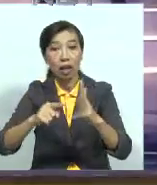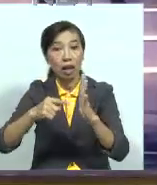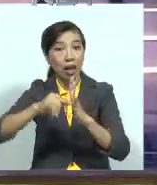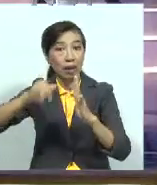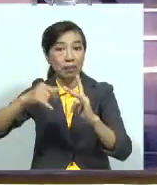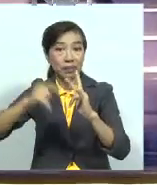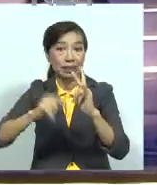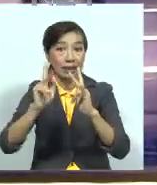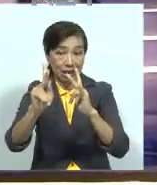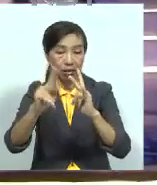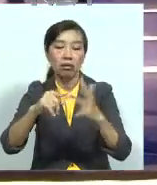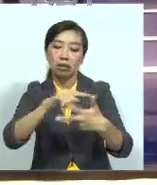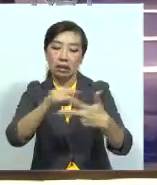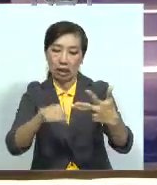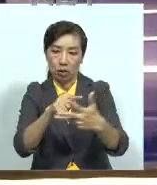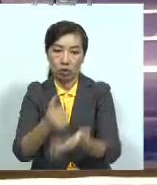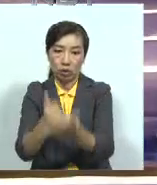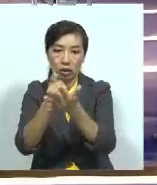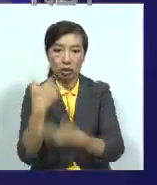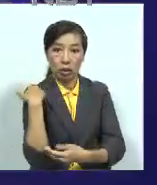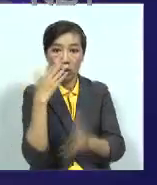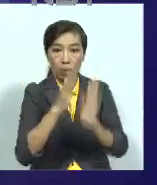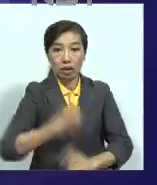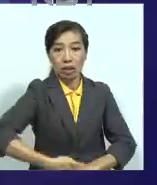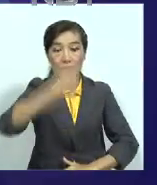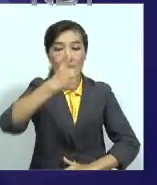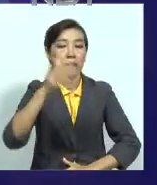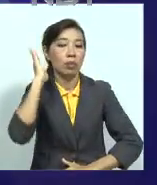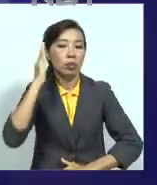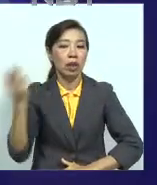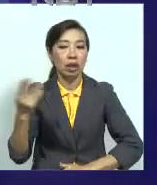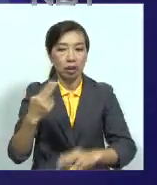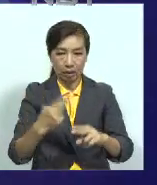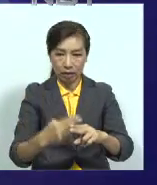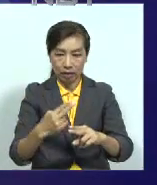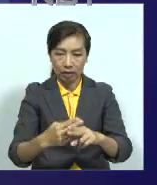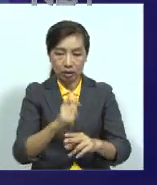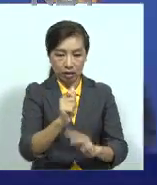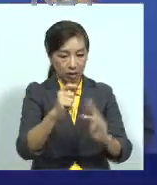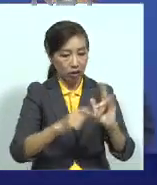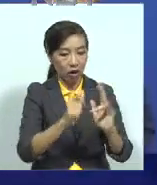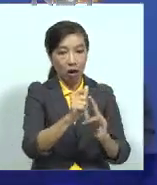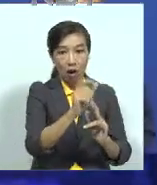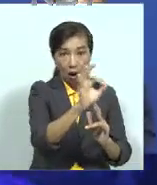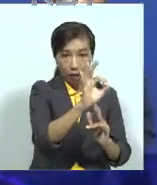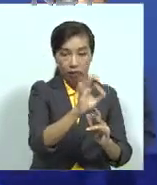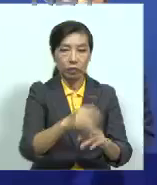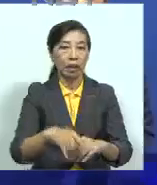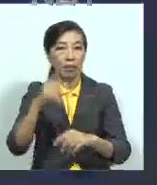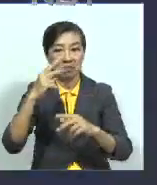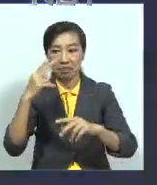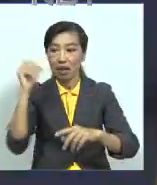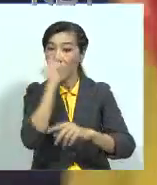ชนะใจคณะกรรมการได้นะคะก็ประกอบไปด้วยน้องออฟจับคู่กับโค้ชแจ็คธนพลส่